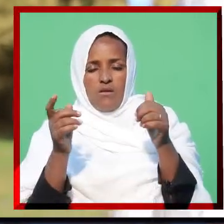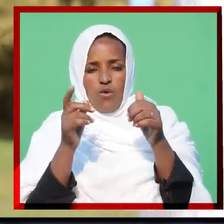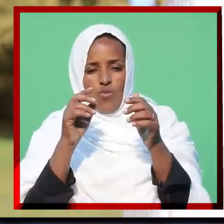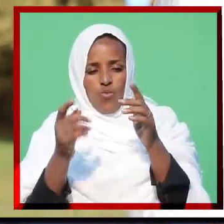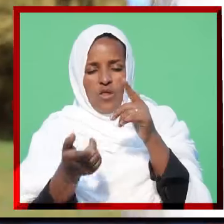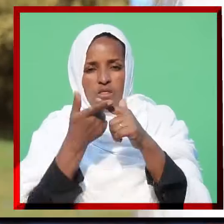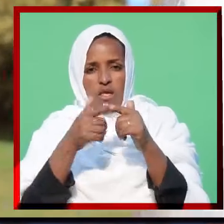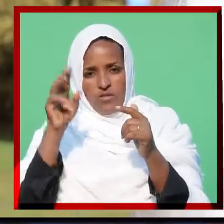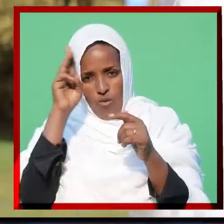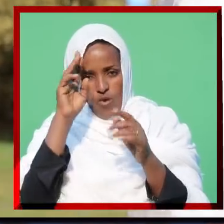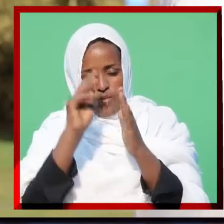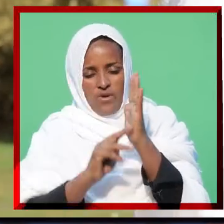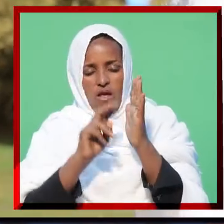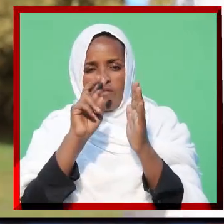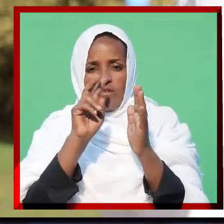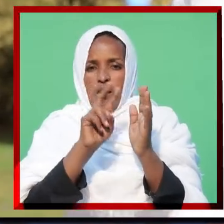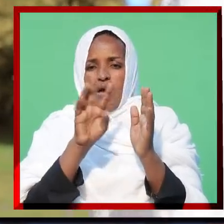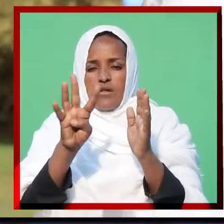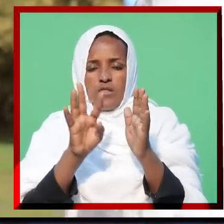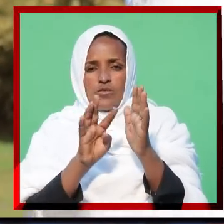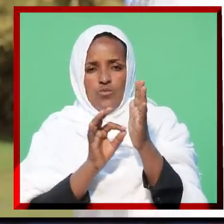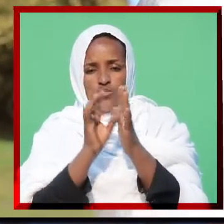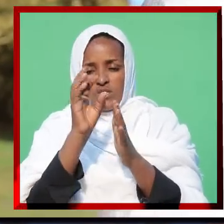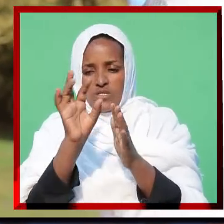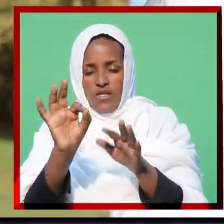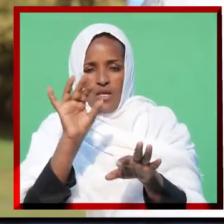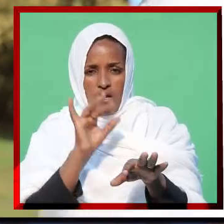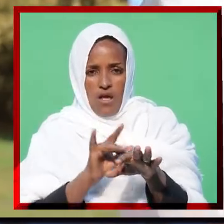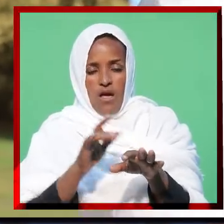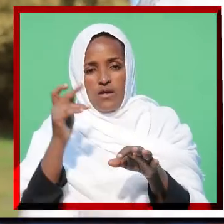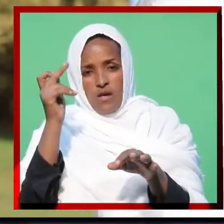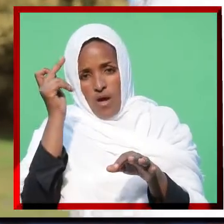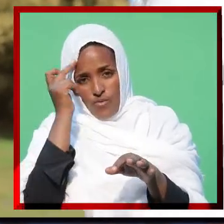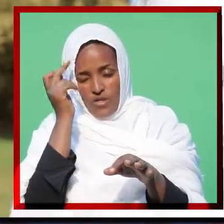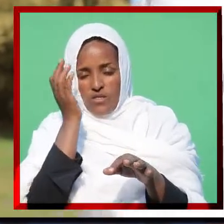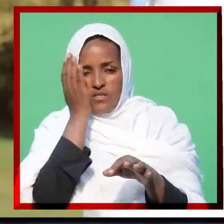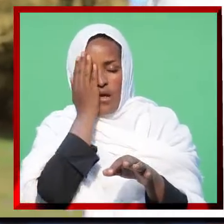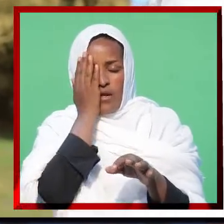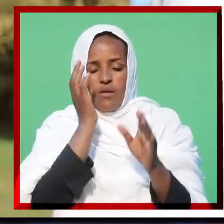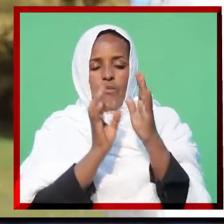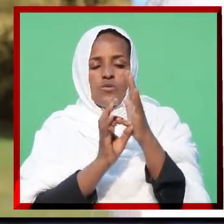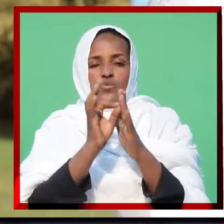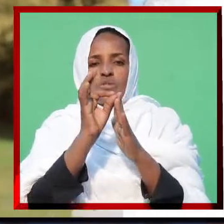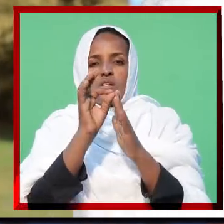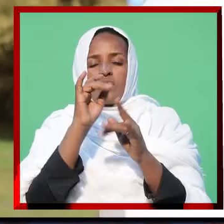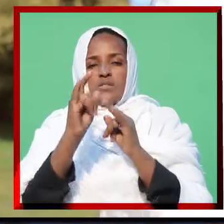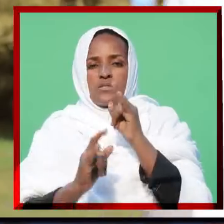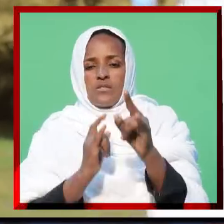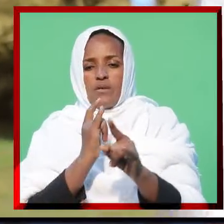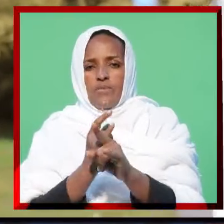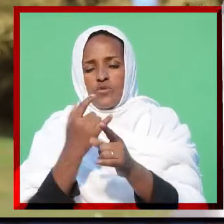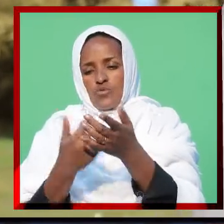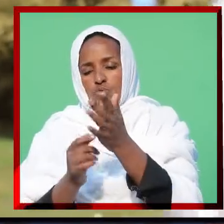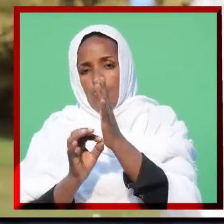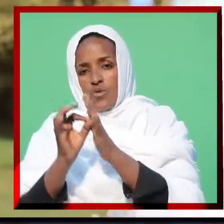ሁለተኛ ሳሙኤል ምዕራፍ 24 ቁጥር 9 ላይ ዳዊት እስራኤልን ባስቆጠረ ዘመን የዝቡን